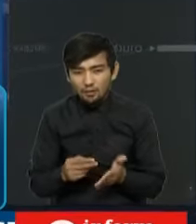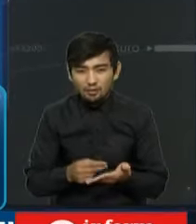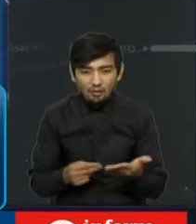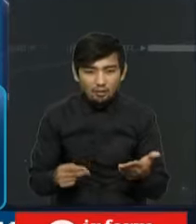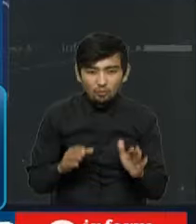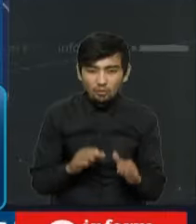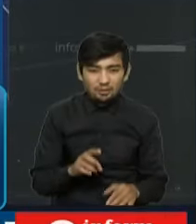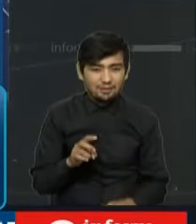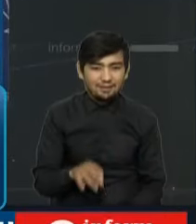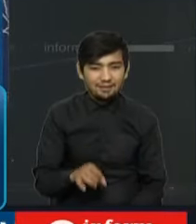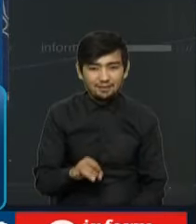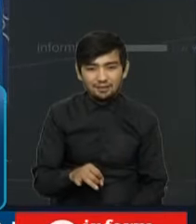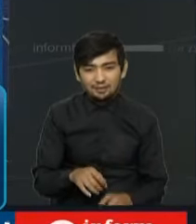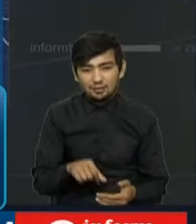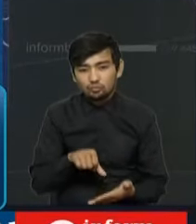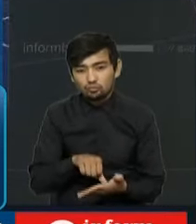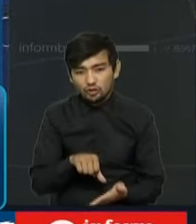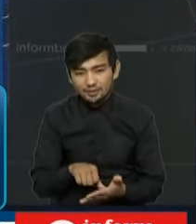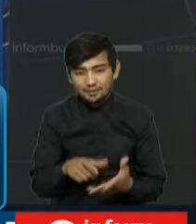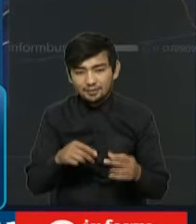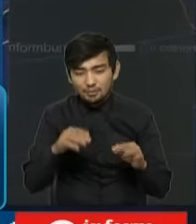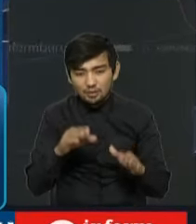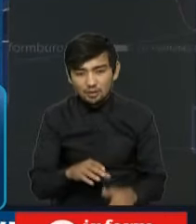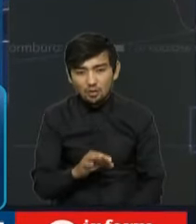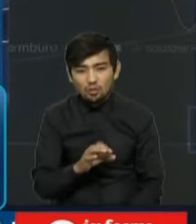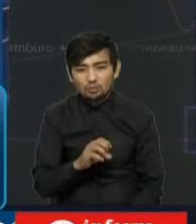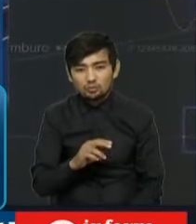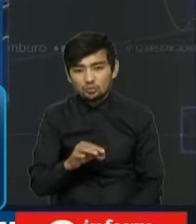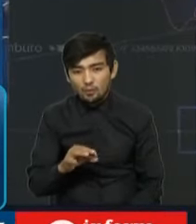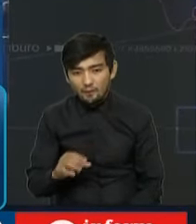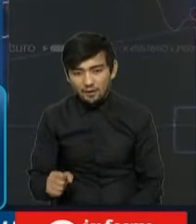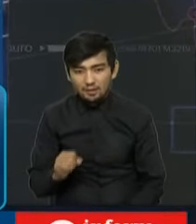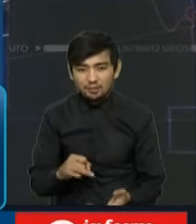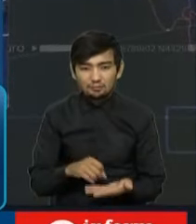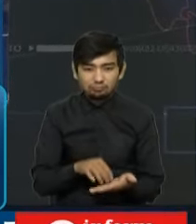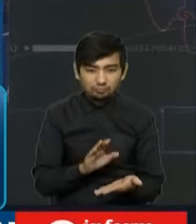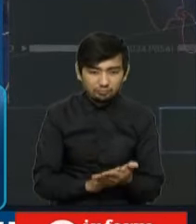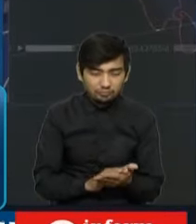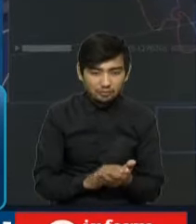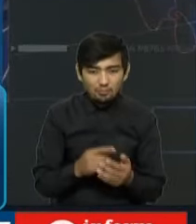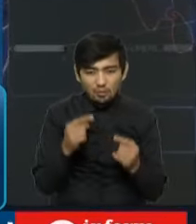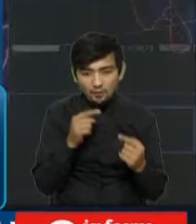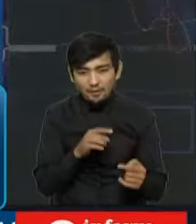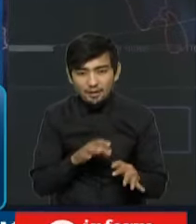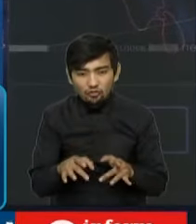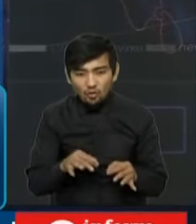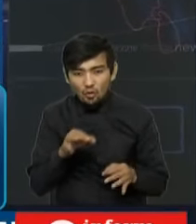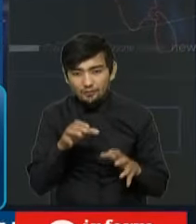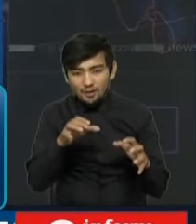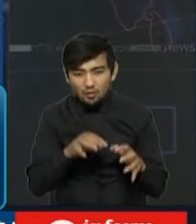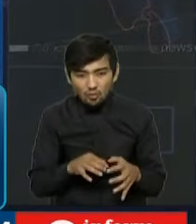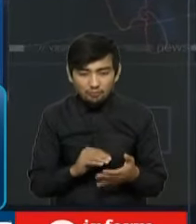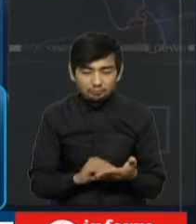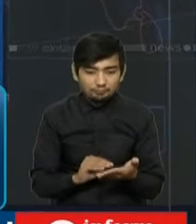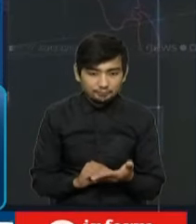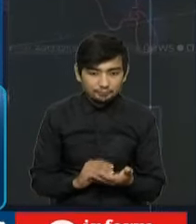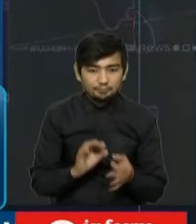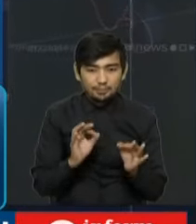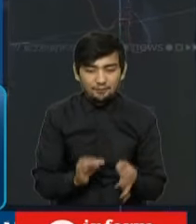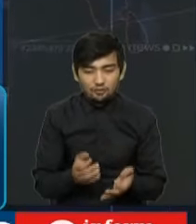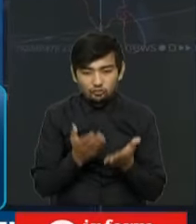договор о долевом участии, где идет основа, но и прописывать в нем все то, что не противоречит нашему действующему законодательству. И,